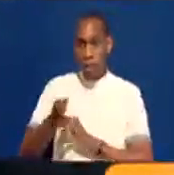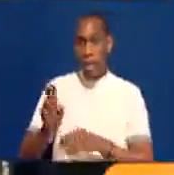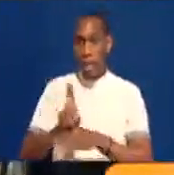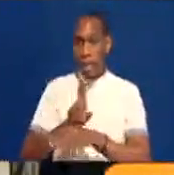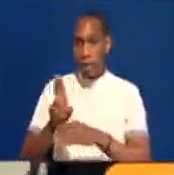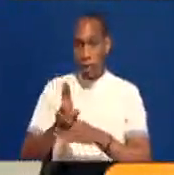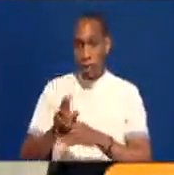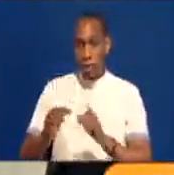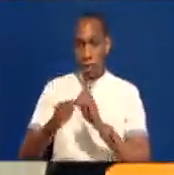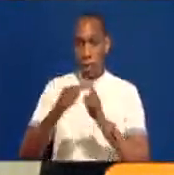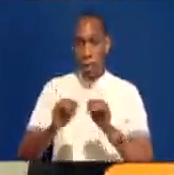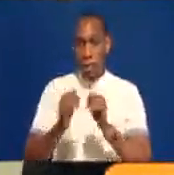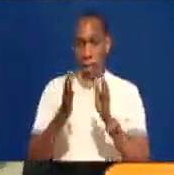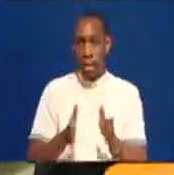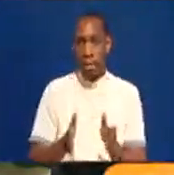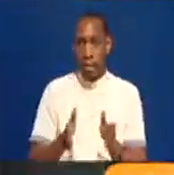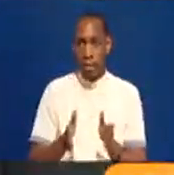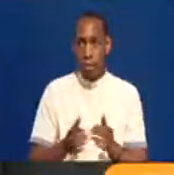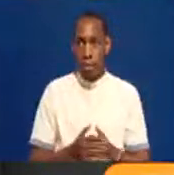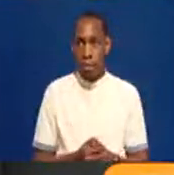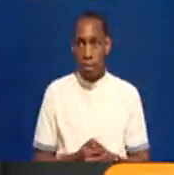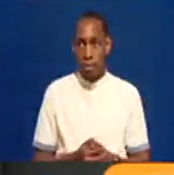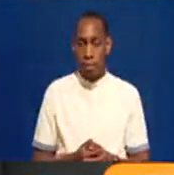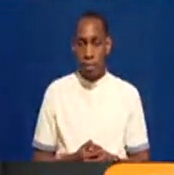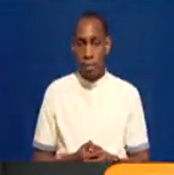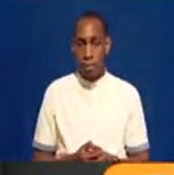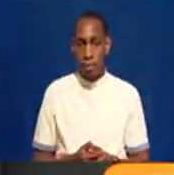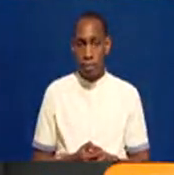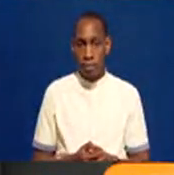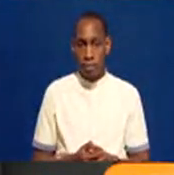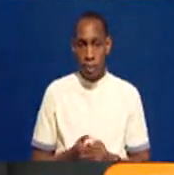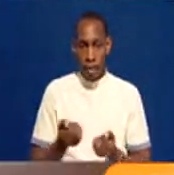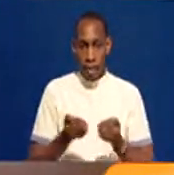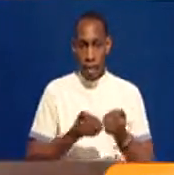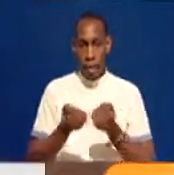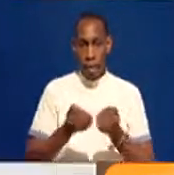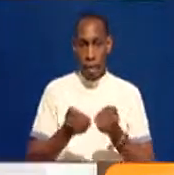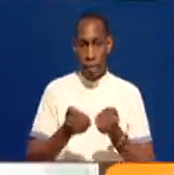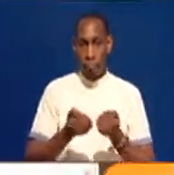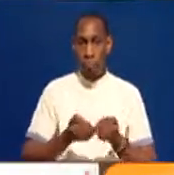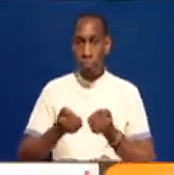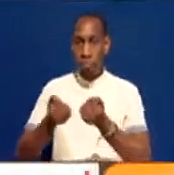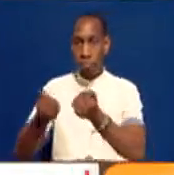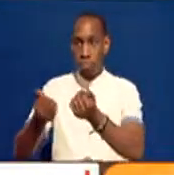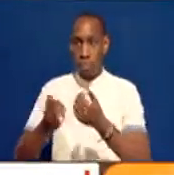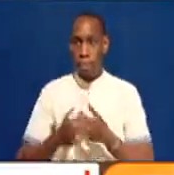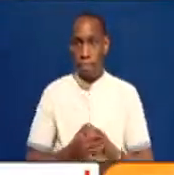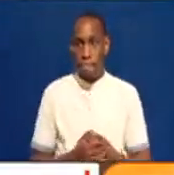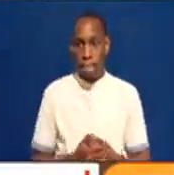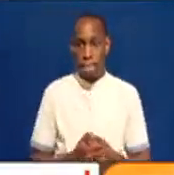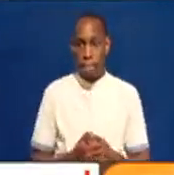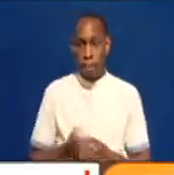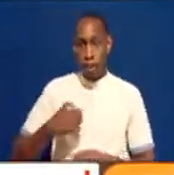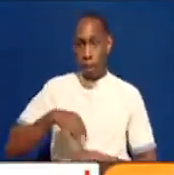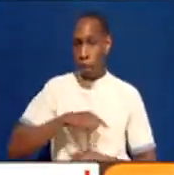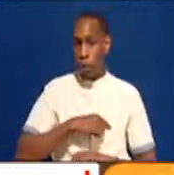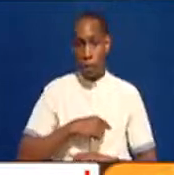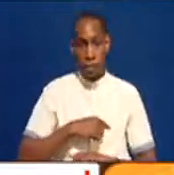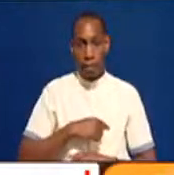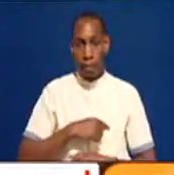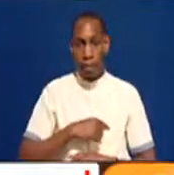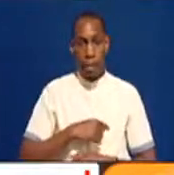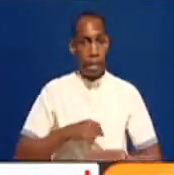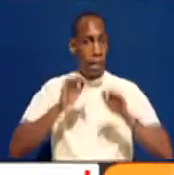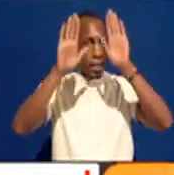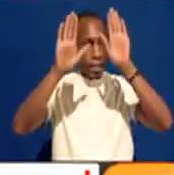iliyotumika kwa mauaji ya Arshad Sharif. Where the vehicle was coming from or where the vehicle was going for us may not be a very